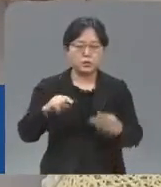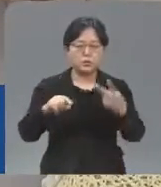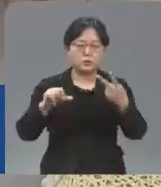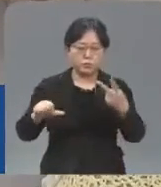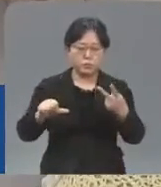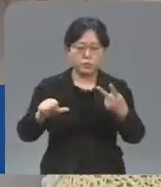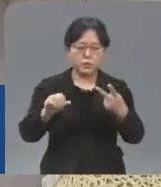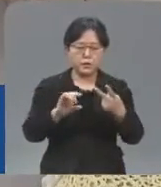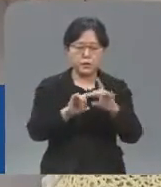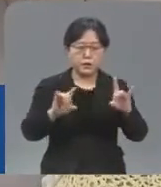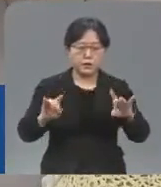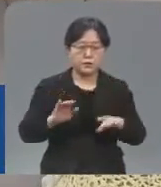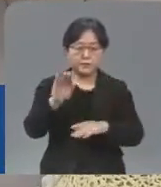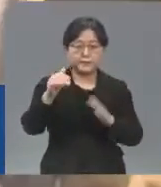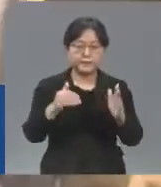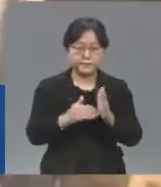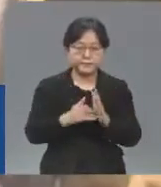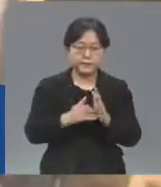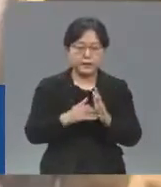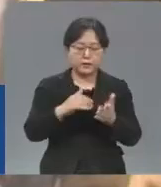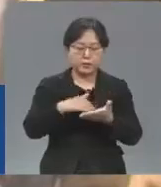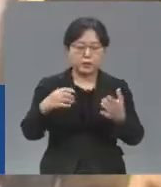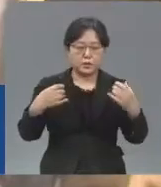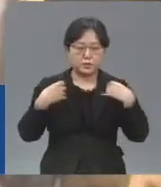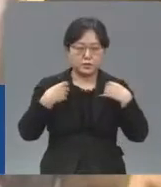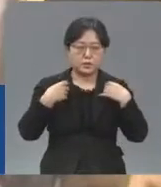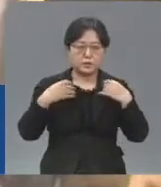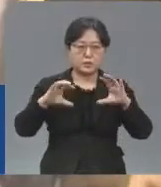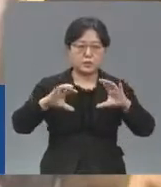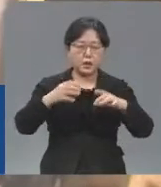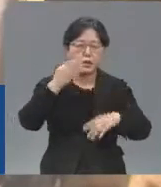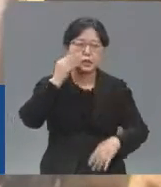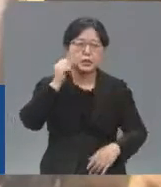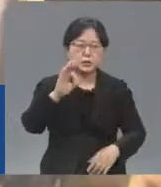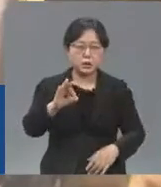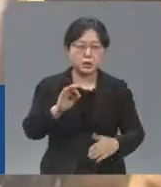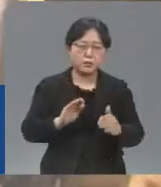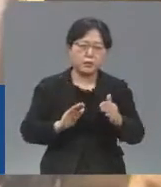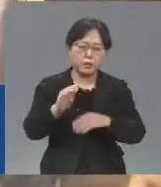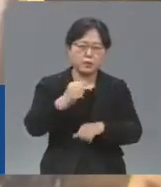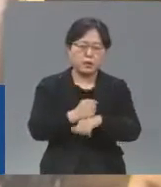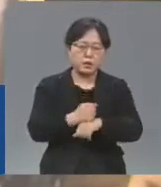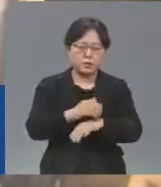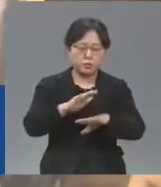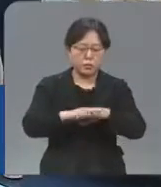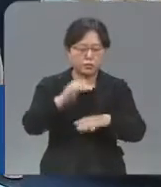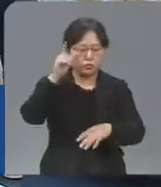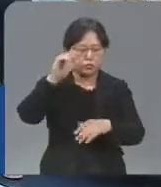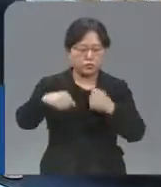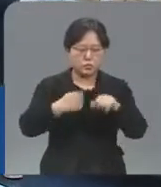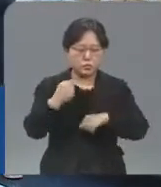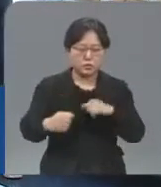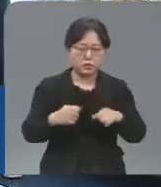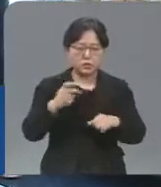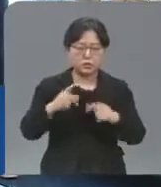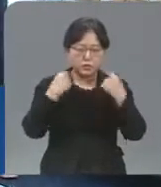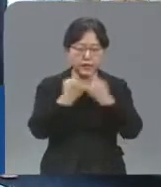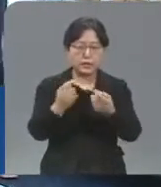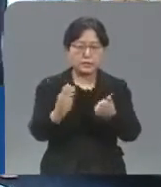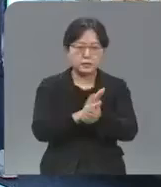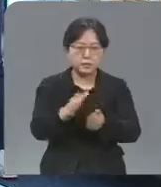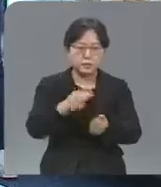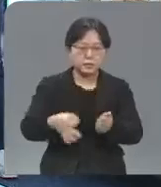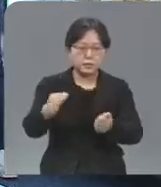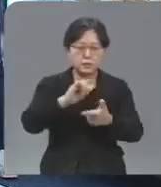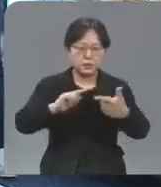2.5% 각각 상승했습니다. 통계청은 국제 유가 상승과 농축산물 가격 강세, 개인 서비스 요금